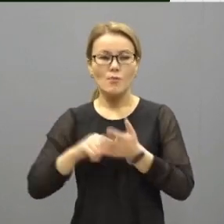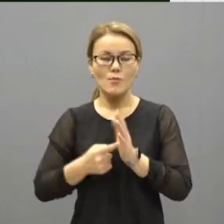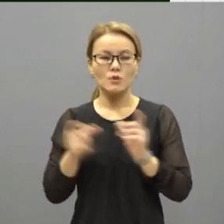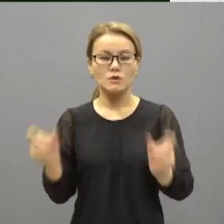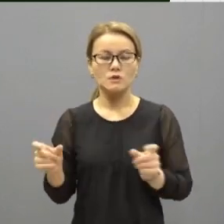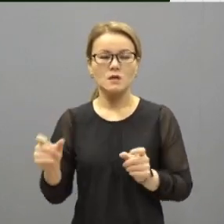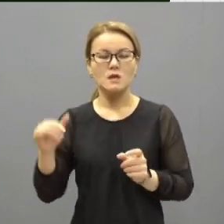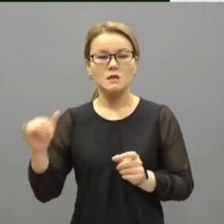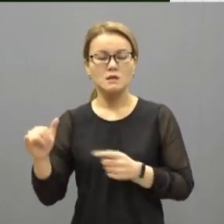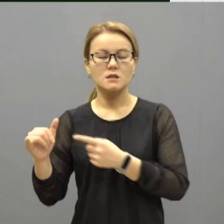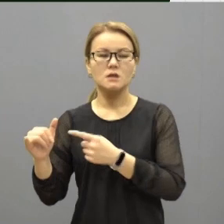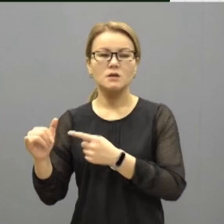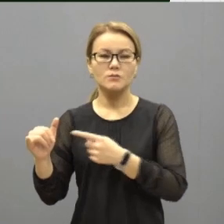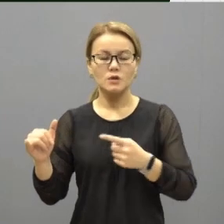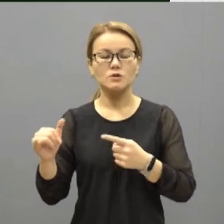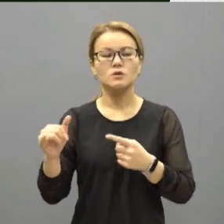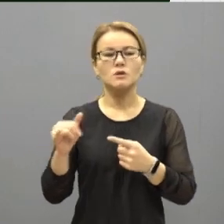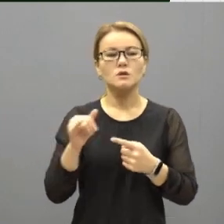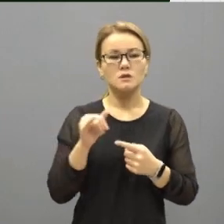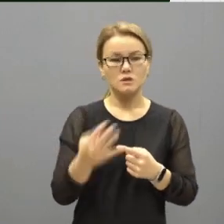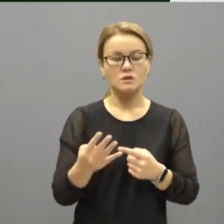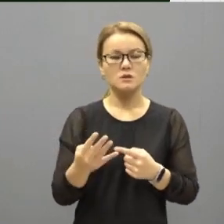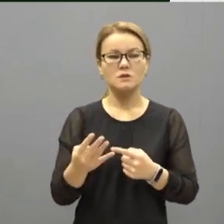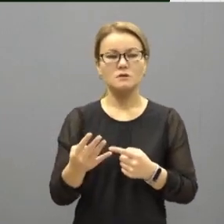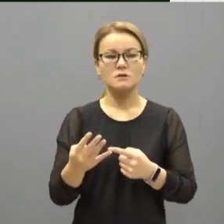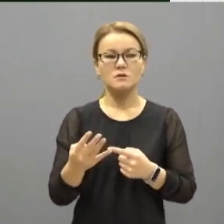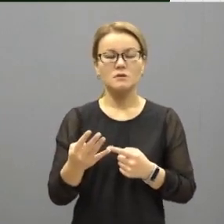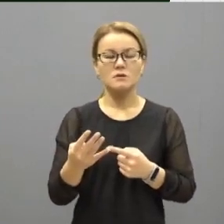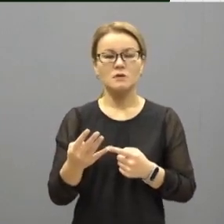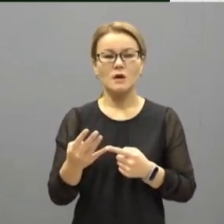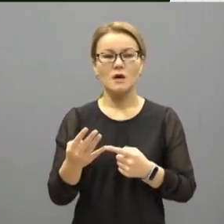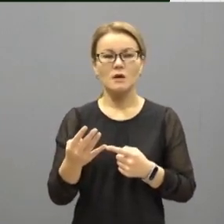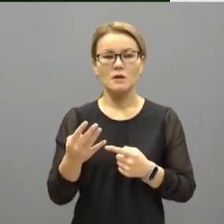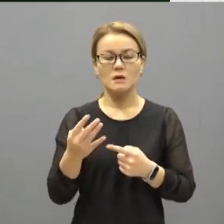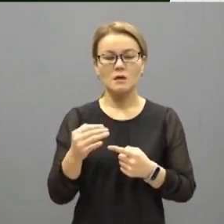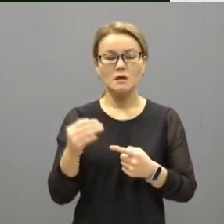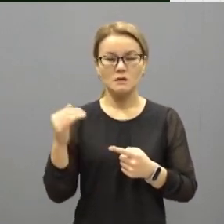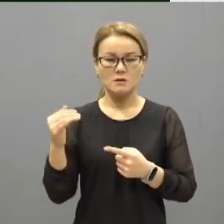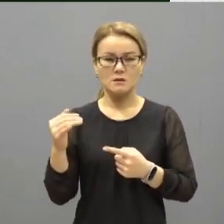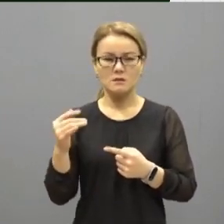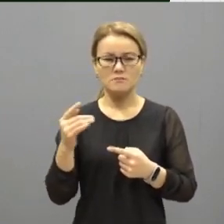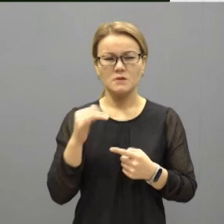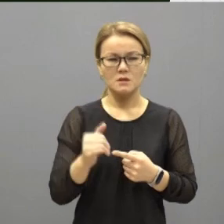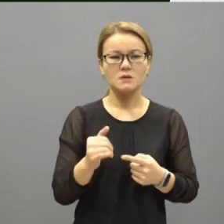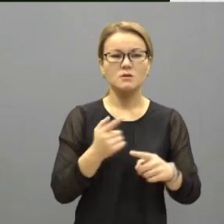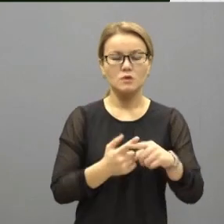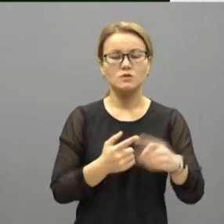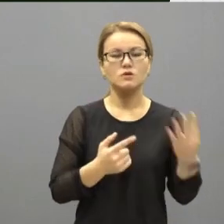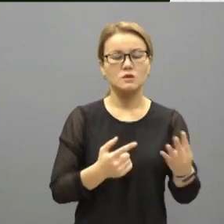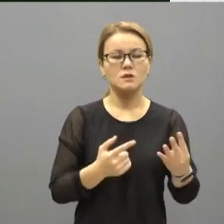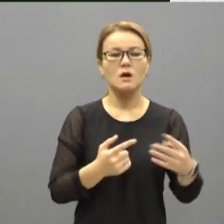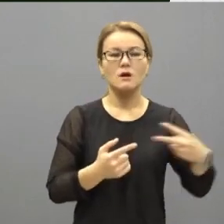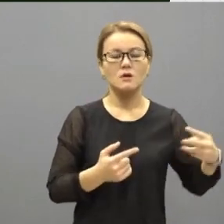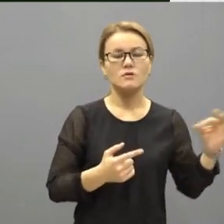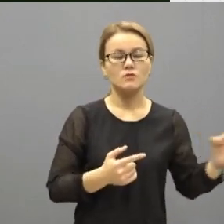y, y минус 1, y минус 4 и y плюс 4, в правой части 0. Произведение равно